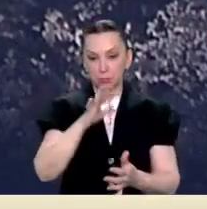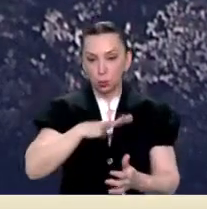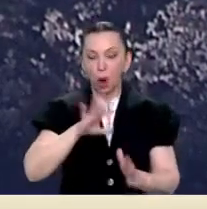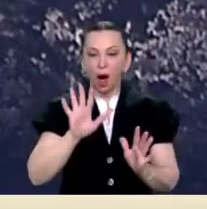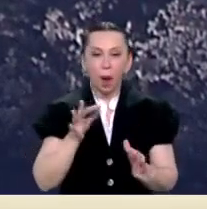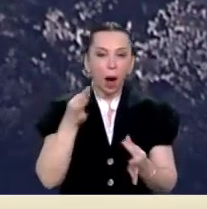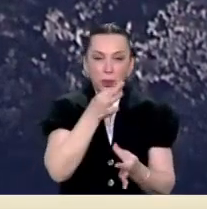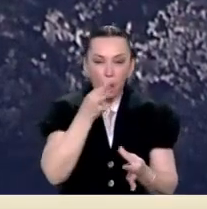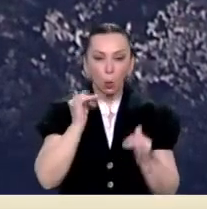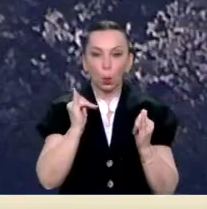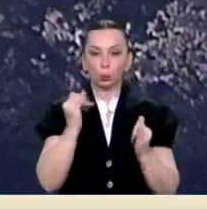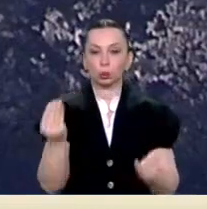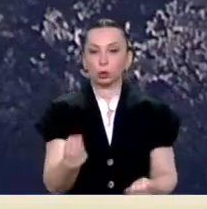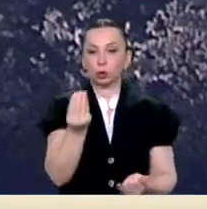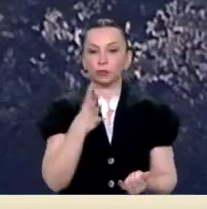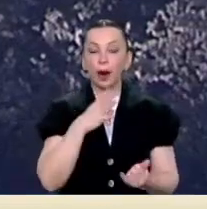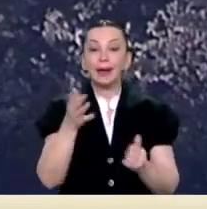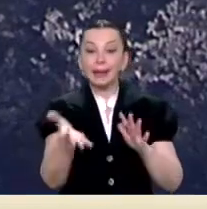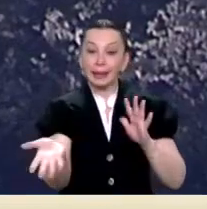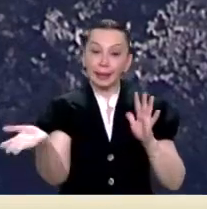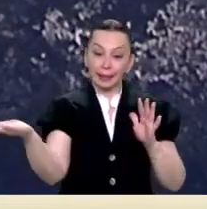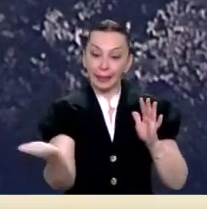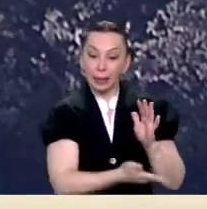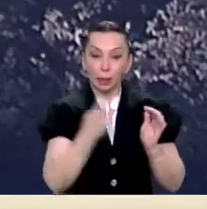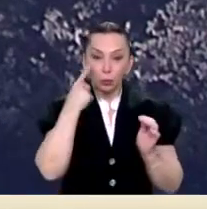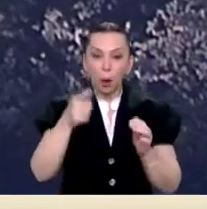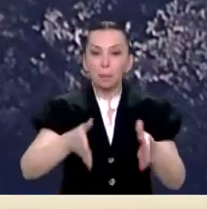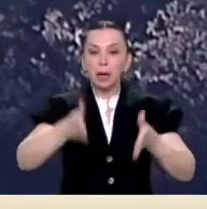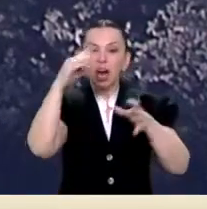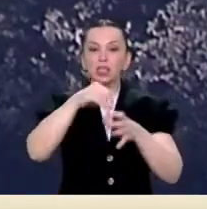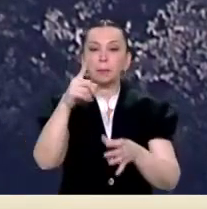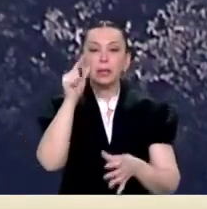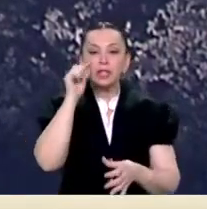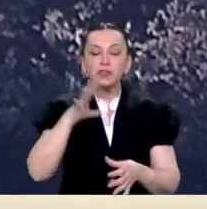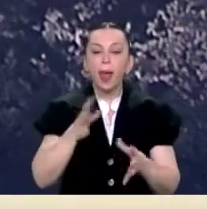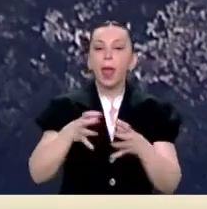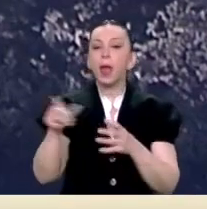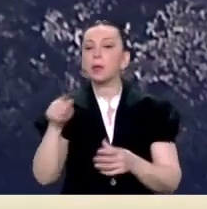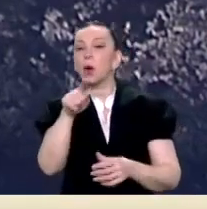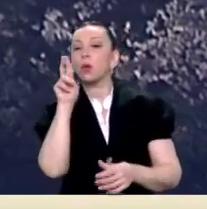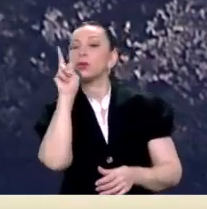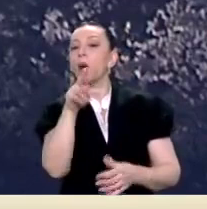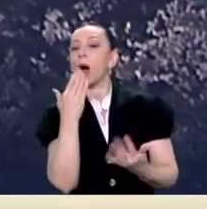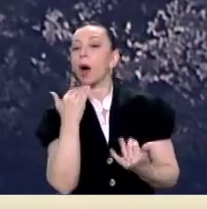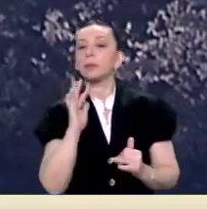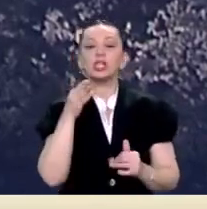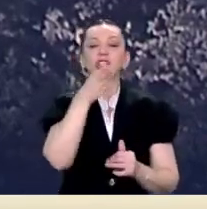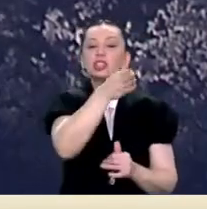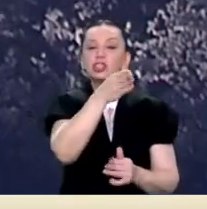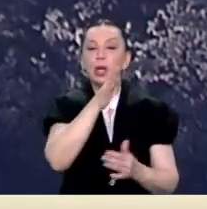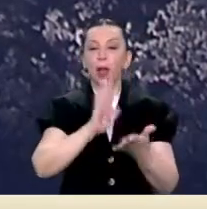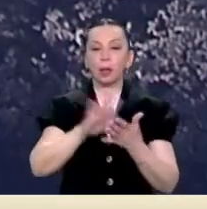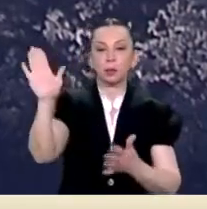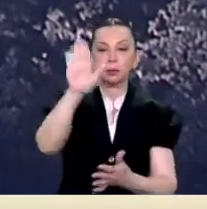bir facia daha yaşanıyordu. Yıkım sırasında bina içinde bir kişi vardı ama ekipler onu görmemişti. İçerideki kişi